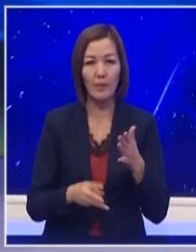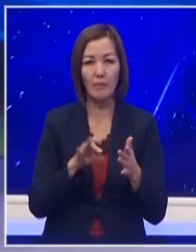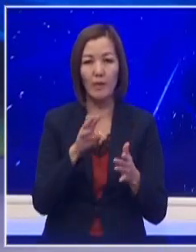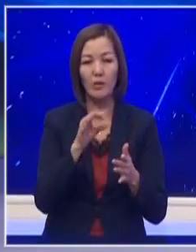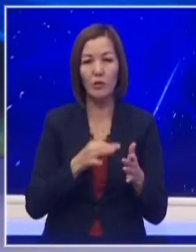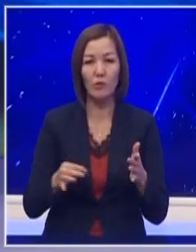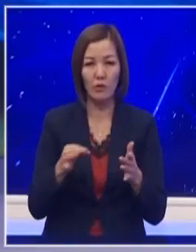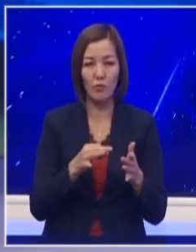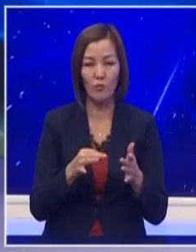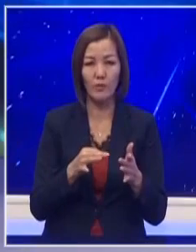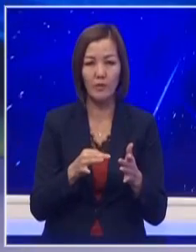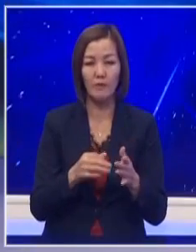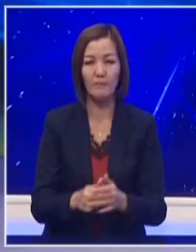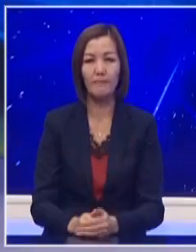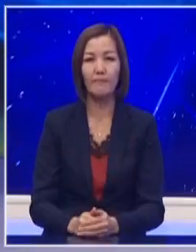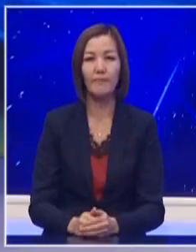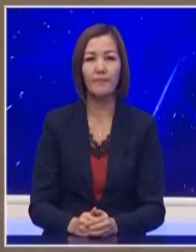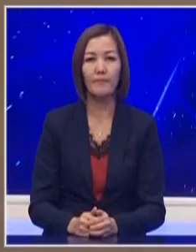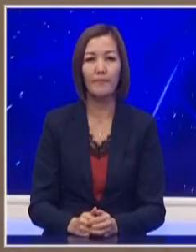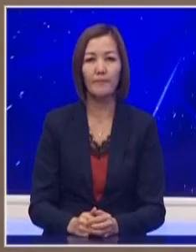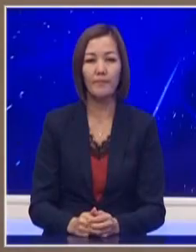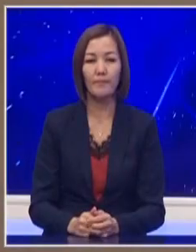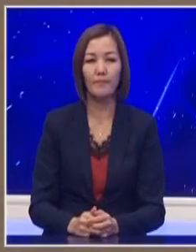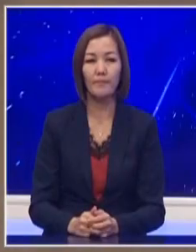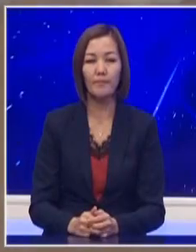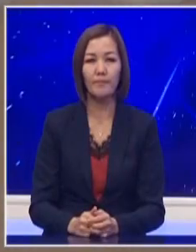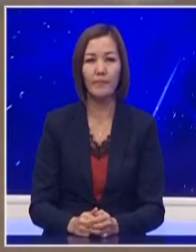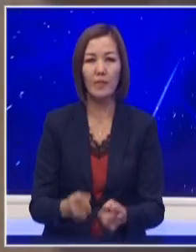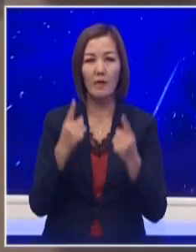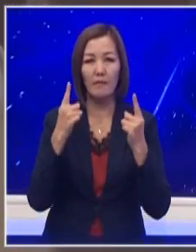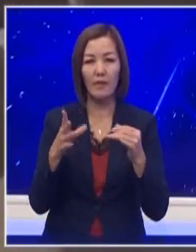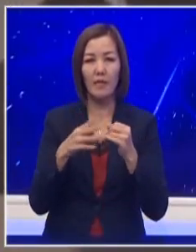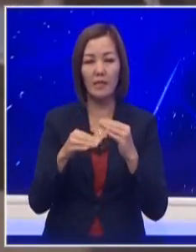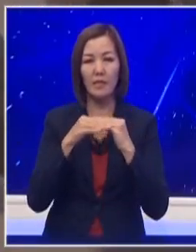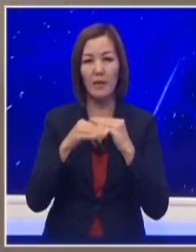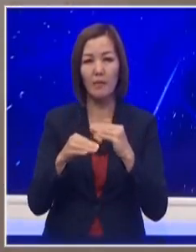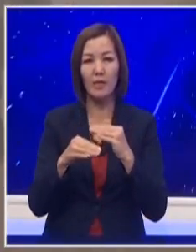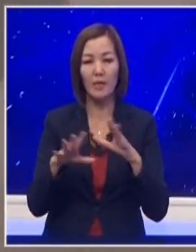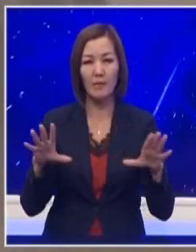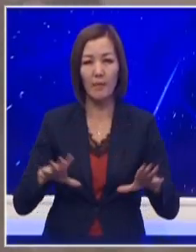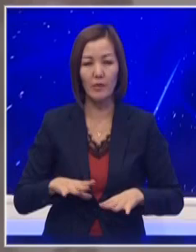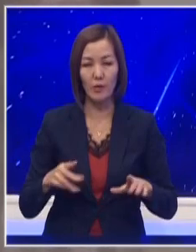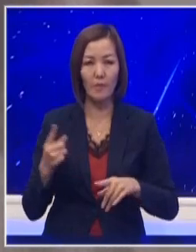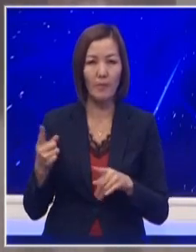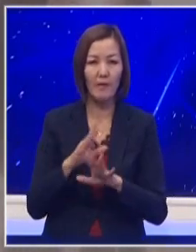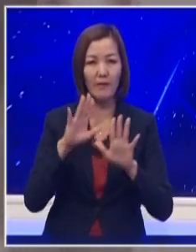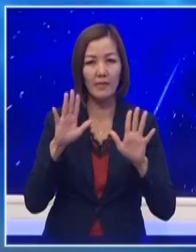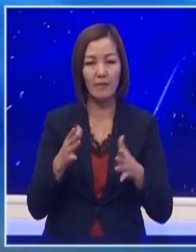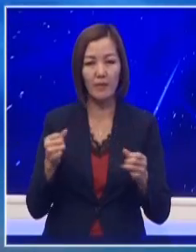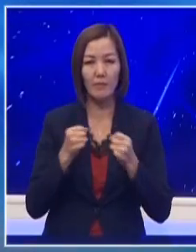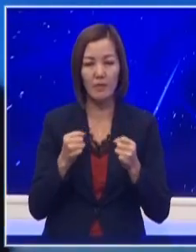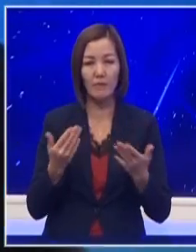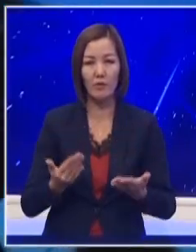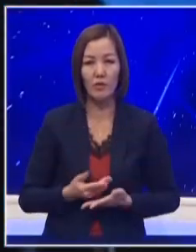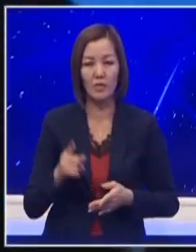соперникам из Мангистауской области Великий Степной поход это уникальное и первое подобное событие спортивной